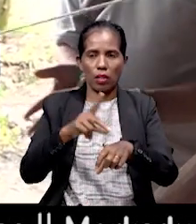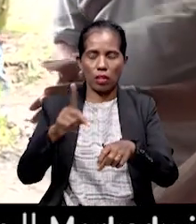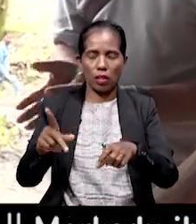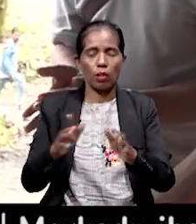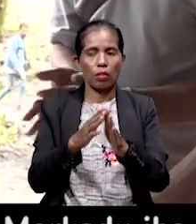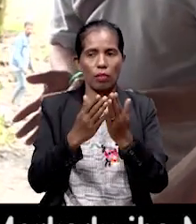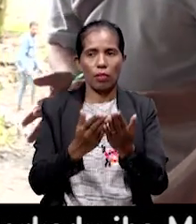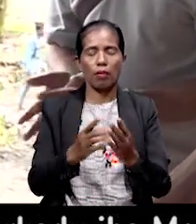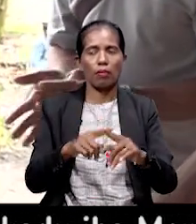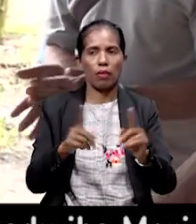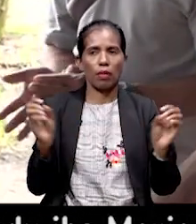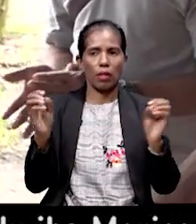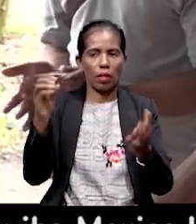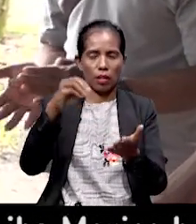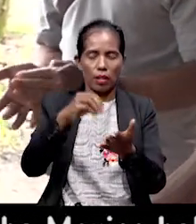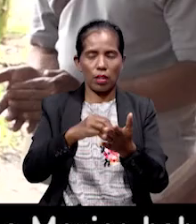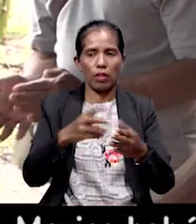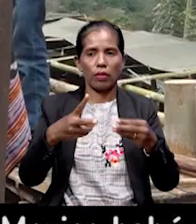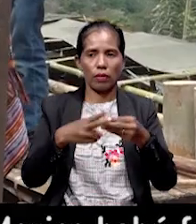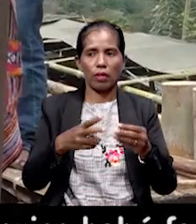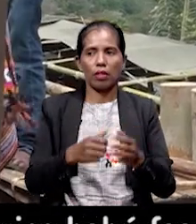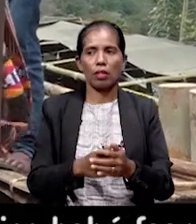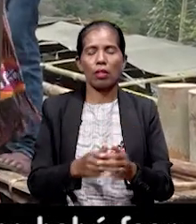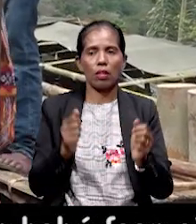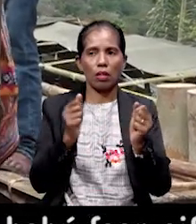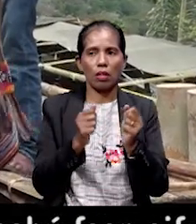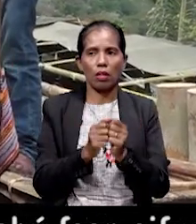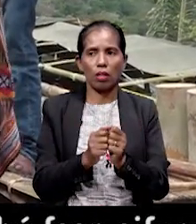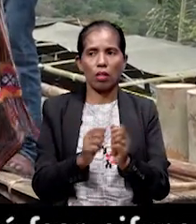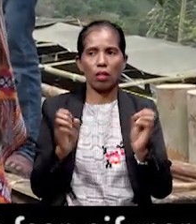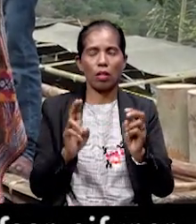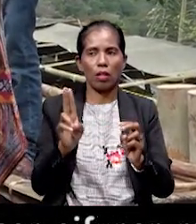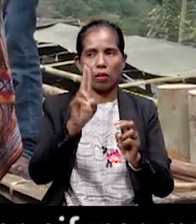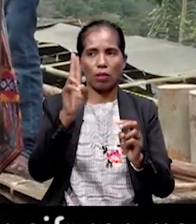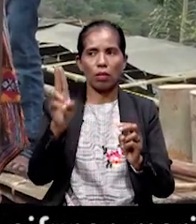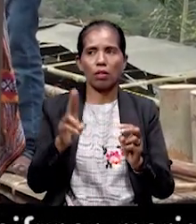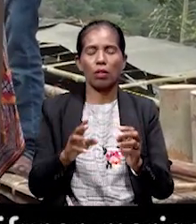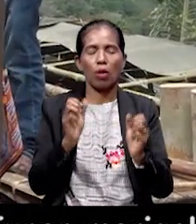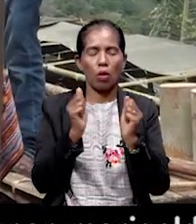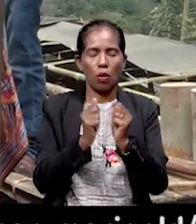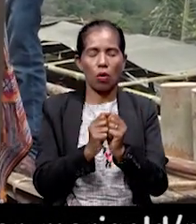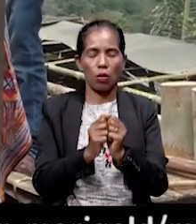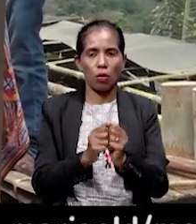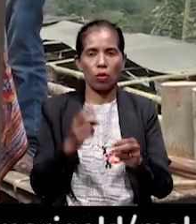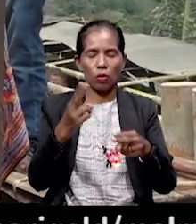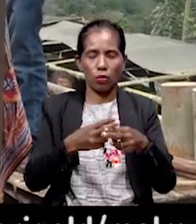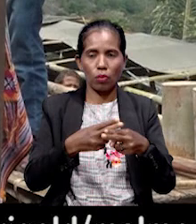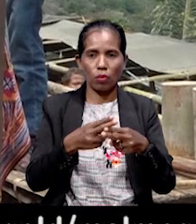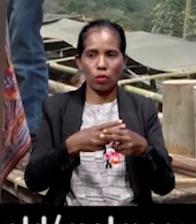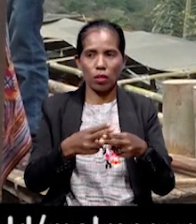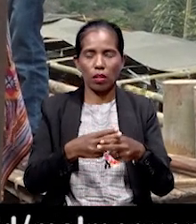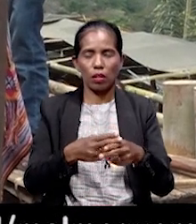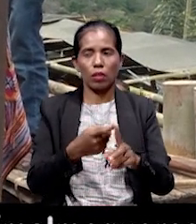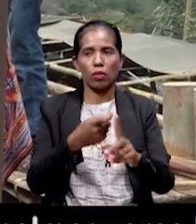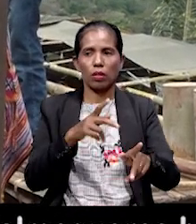museum mai bela tau ho fita mai be ho produt timornian no la uza itizora mai be ho tudik Além de nós, a comunidade